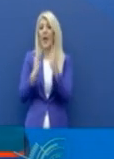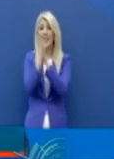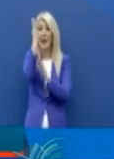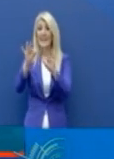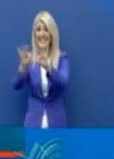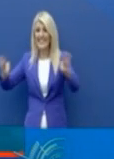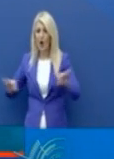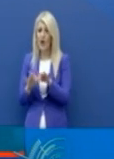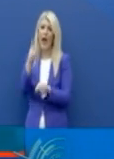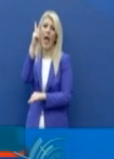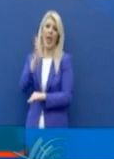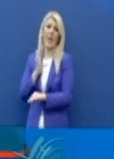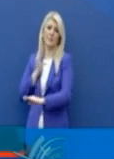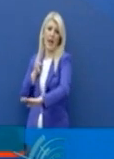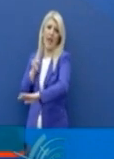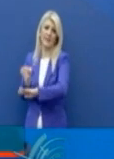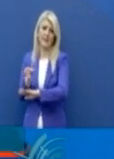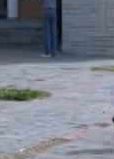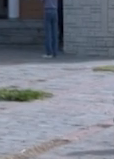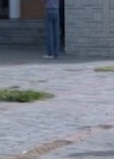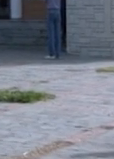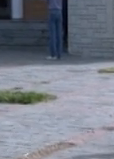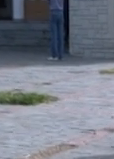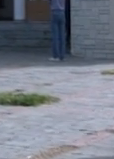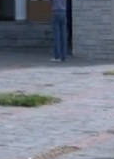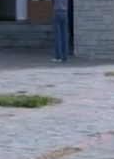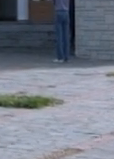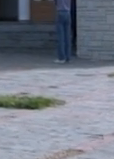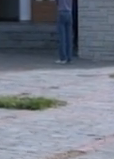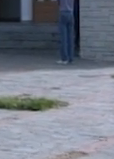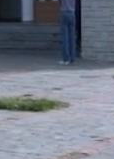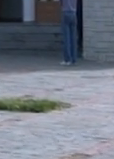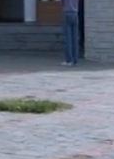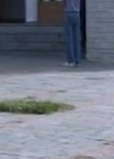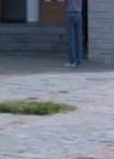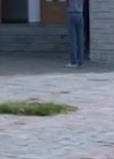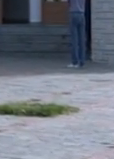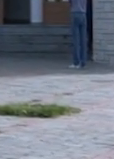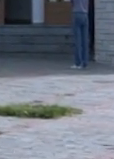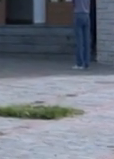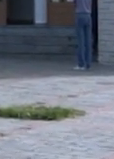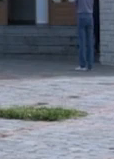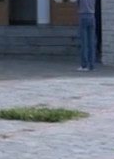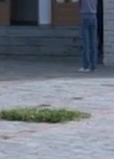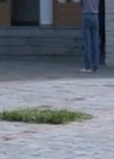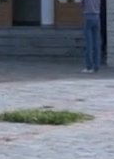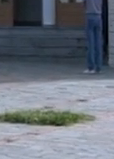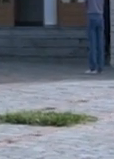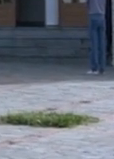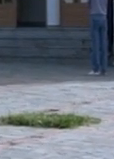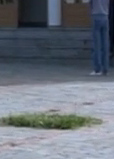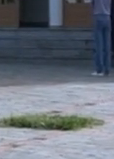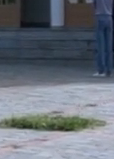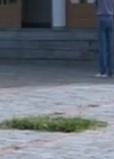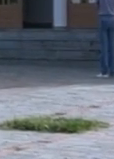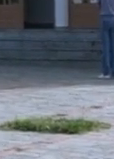για καταστήματα άνω των 100 τετραγωνικών μέτρων. Ο κύριος Πέτσας ανακοίνωσε και τον τρόπο λειτουργίας των εκκλησιών, οι οποίες θα